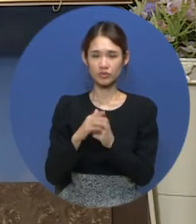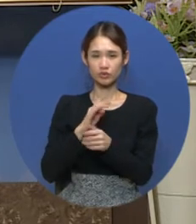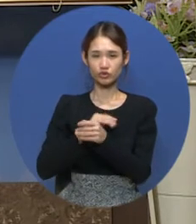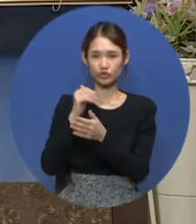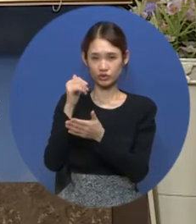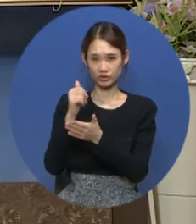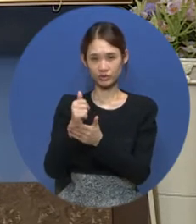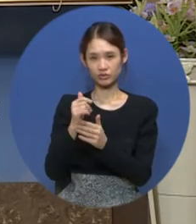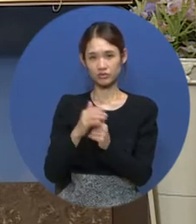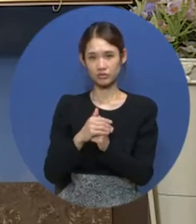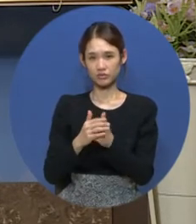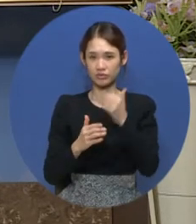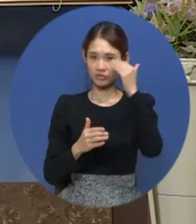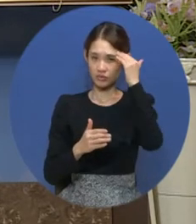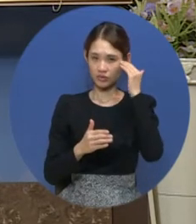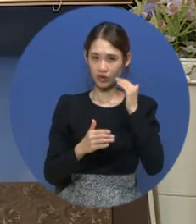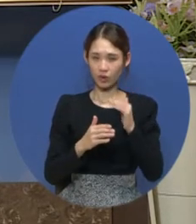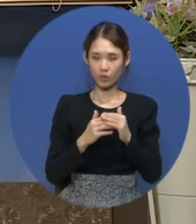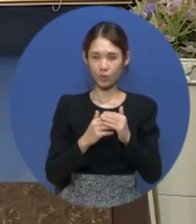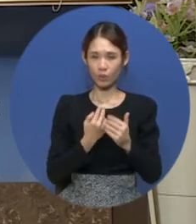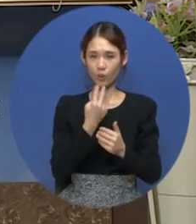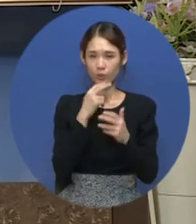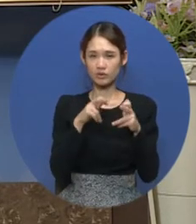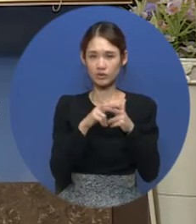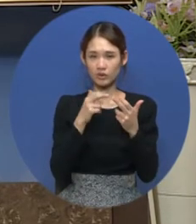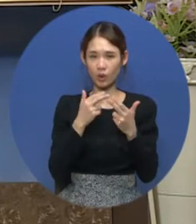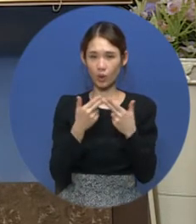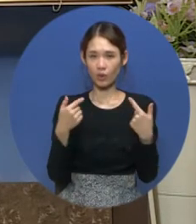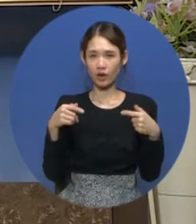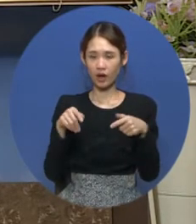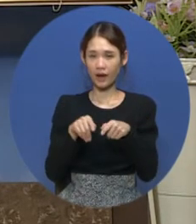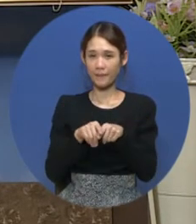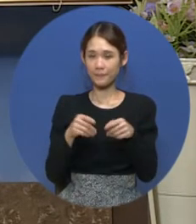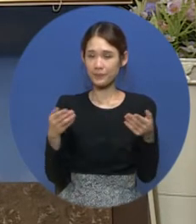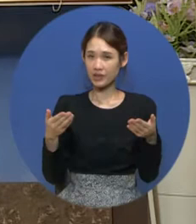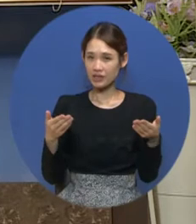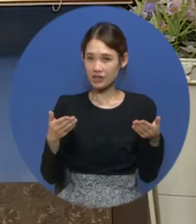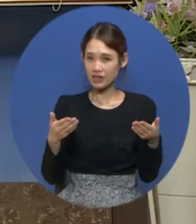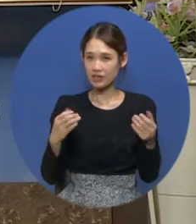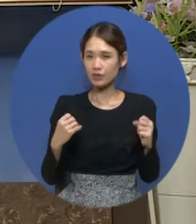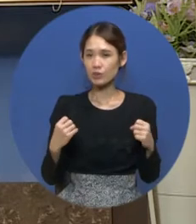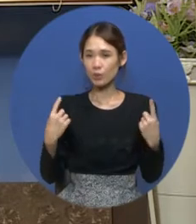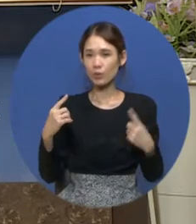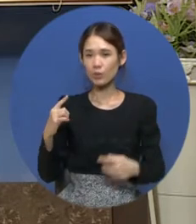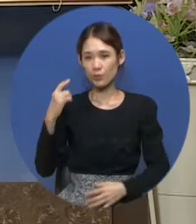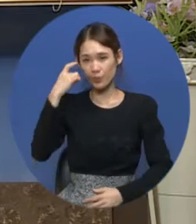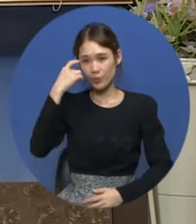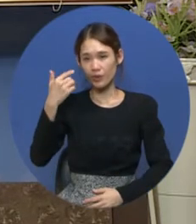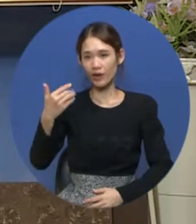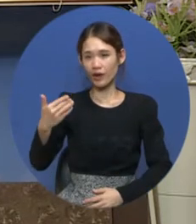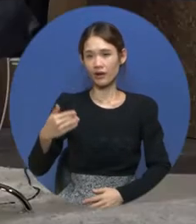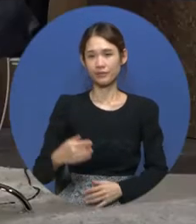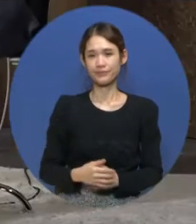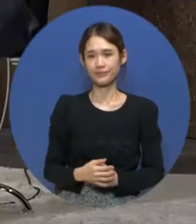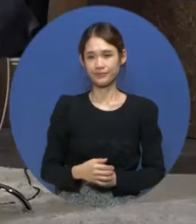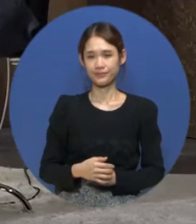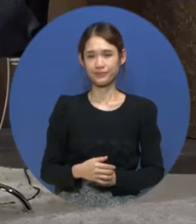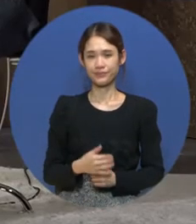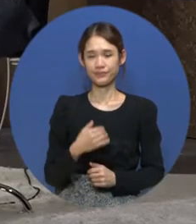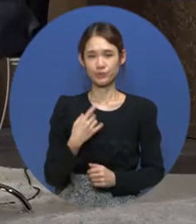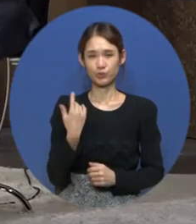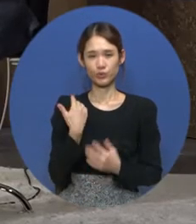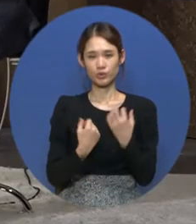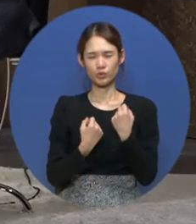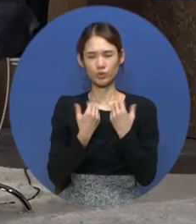님께서는 어떻게 한국 쿡 장애인협회 함께 하게 되셨나요 어 저희가 아까